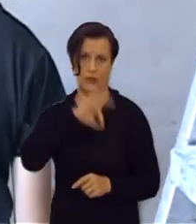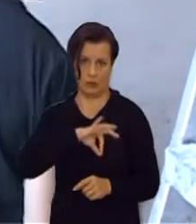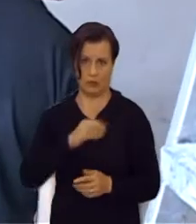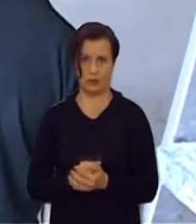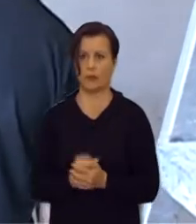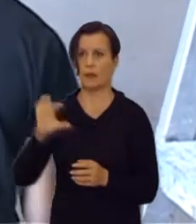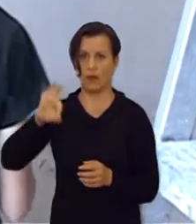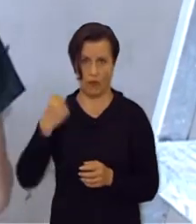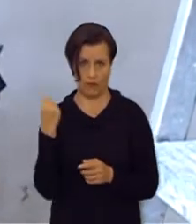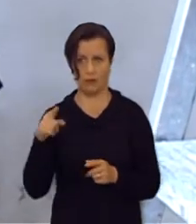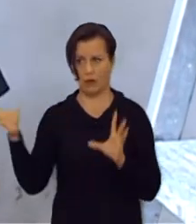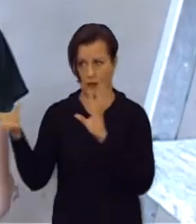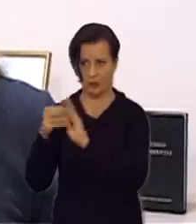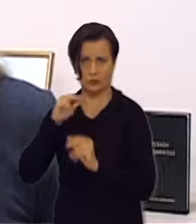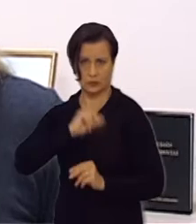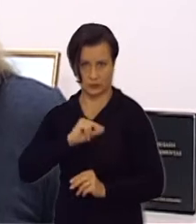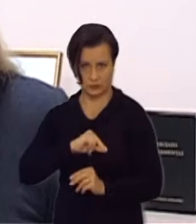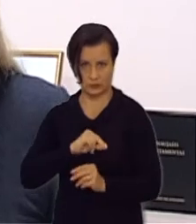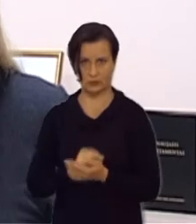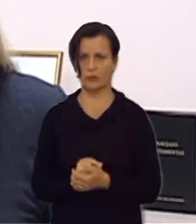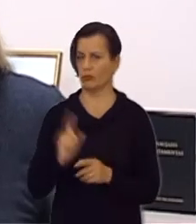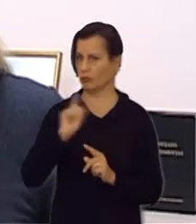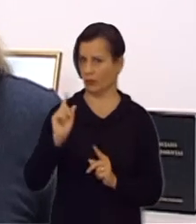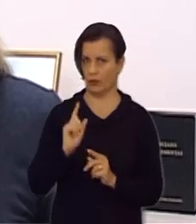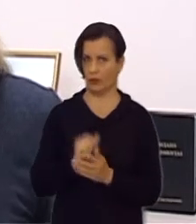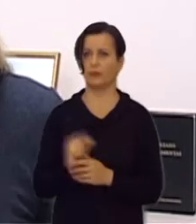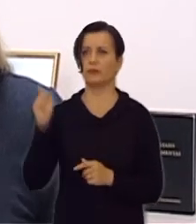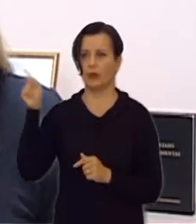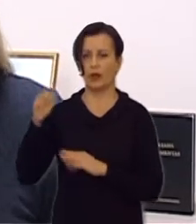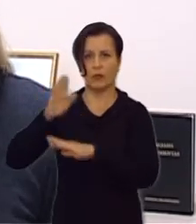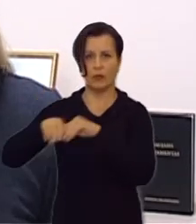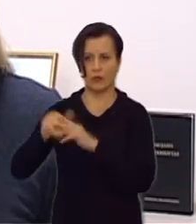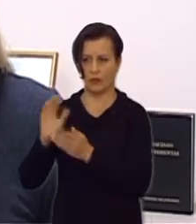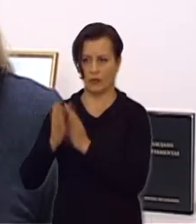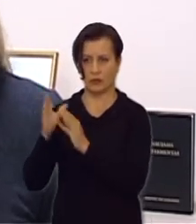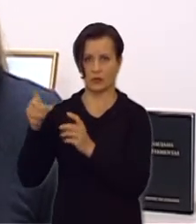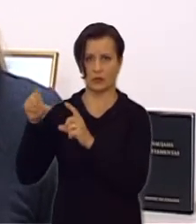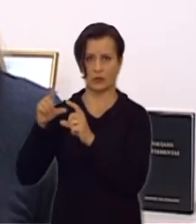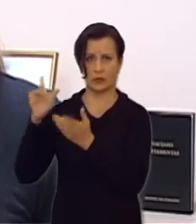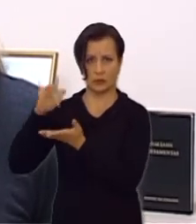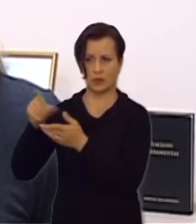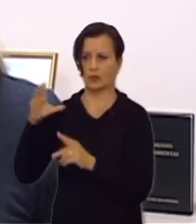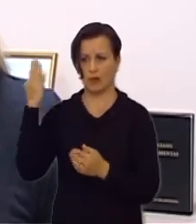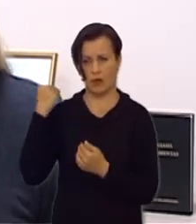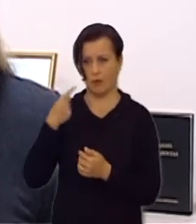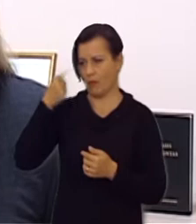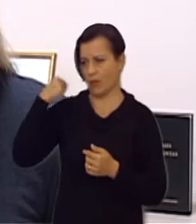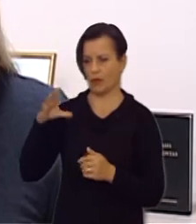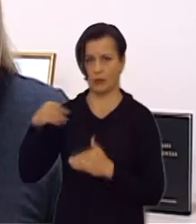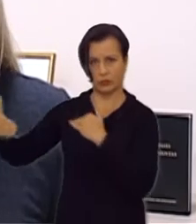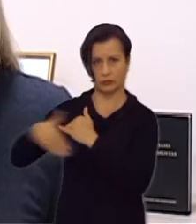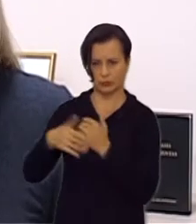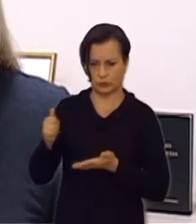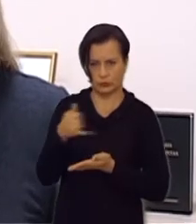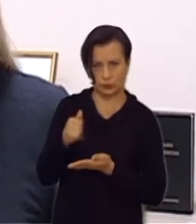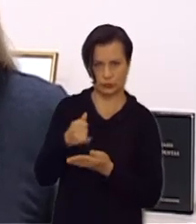kartą toks bendradarbiavimas? Ne pirmą kartą, todėl kad jau profesinio rengimo centras mum yra padėjęs su vyrinimo darbais čia pernai